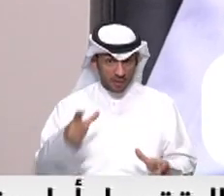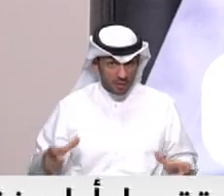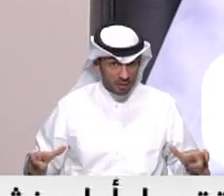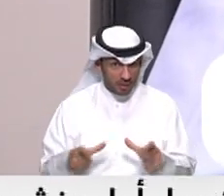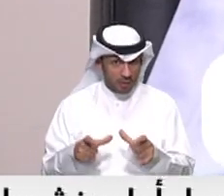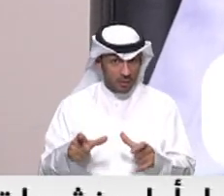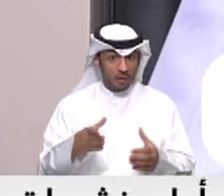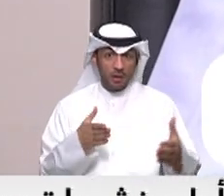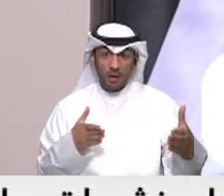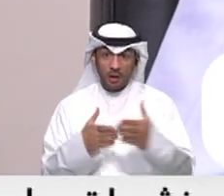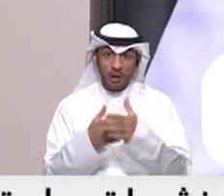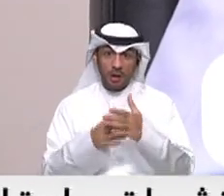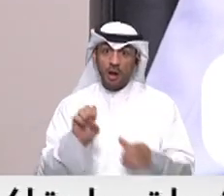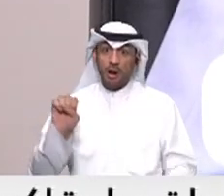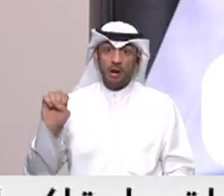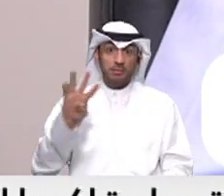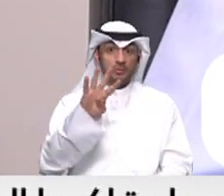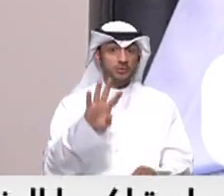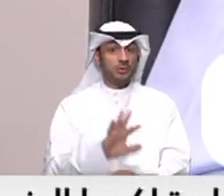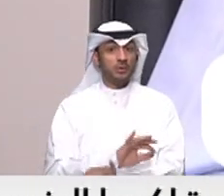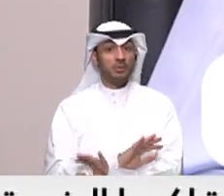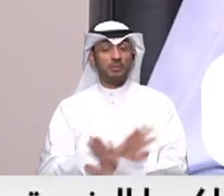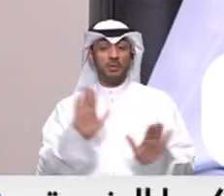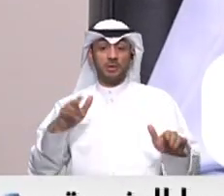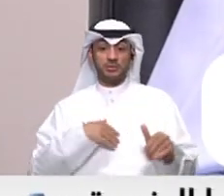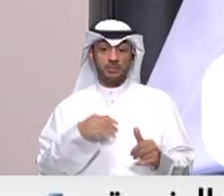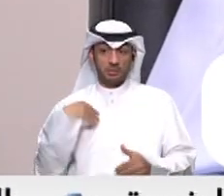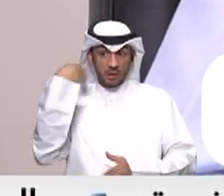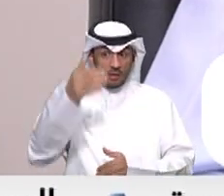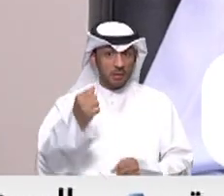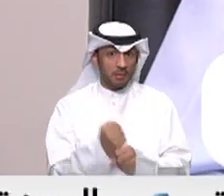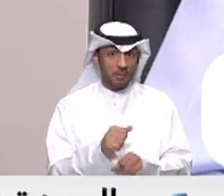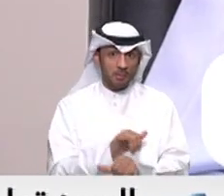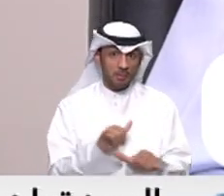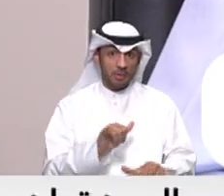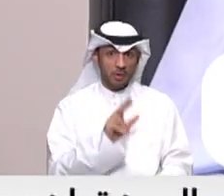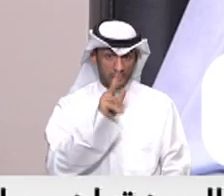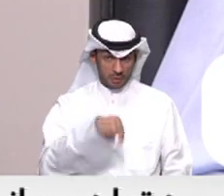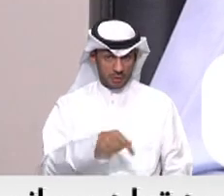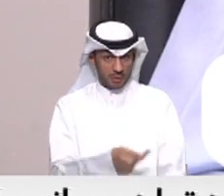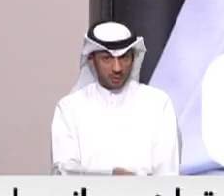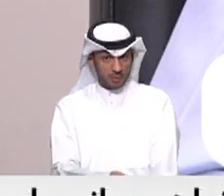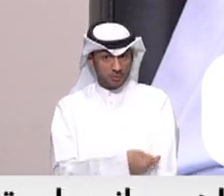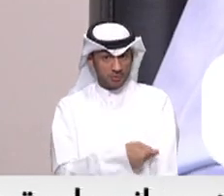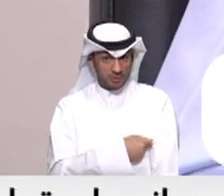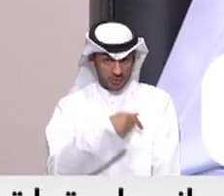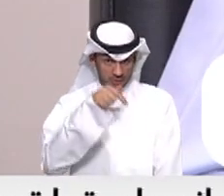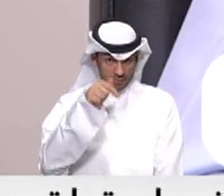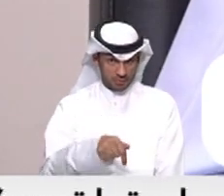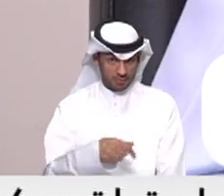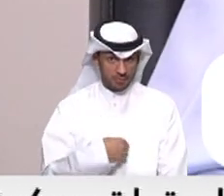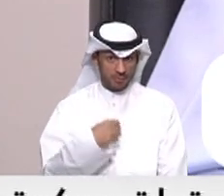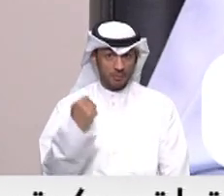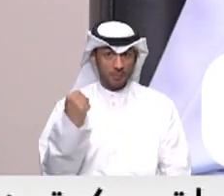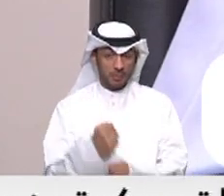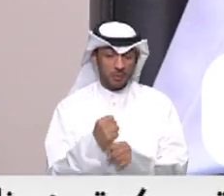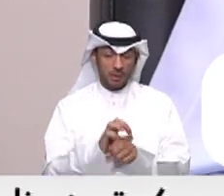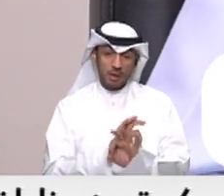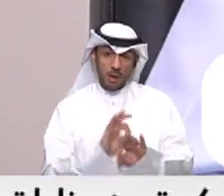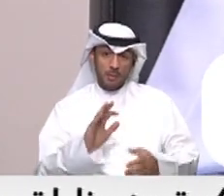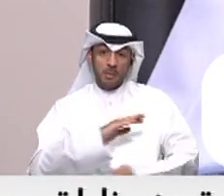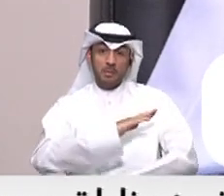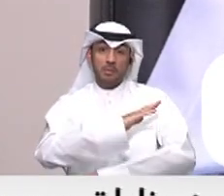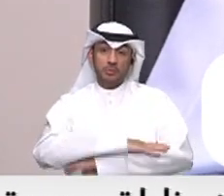4 أشهر بالوضع الحالي. ونحن حتى بالمستشفى عاملين كمان مخزون